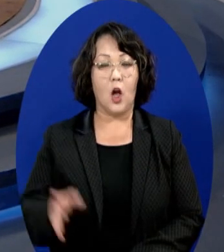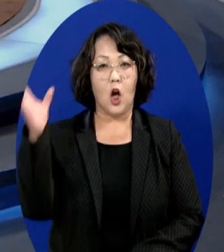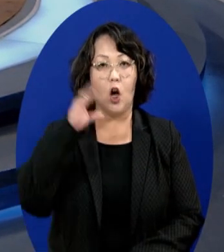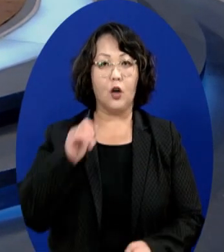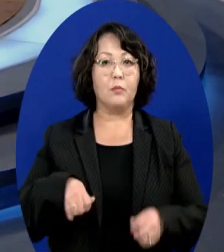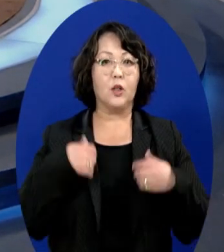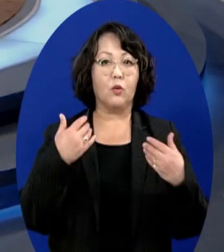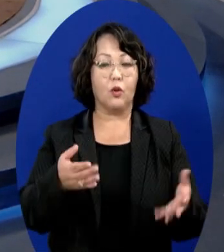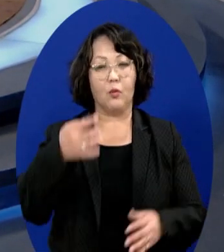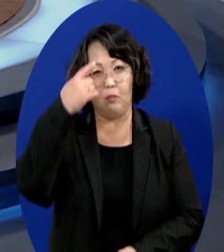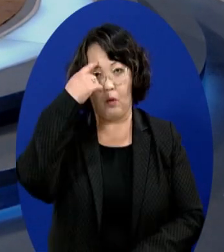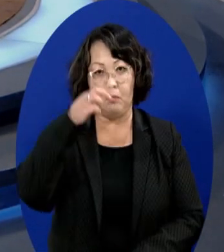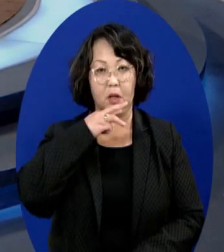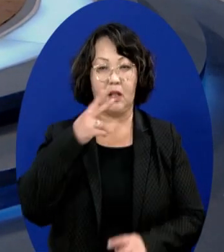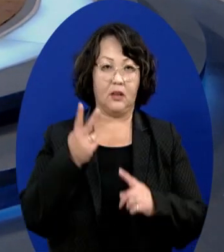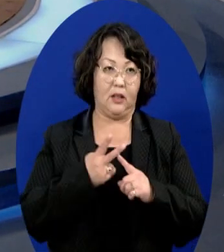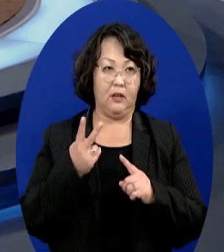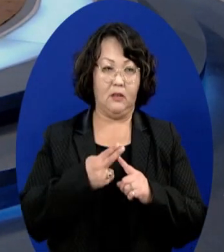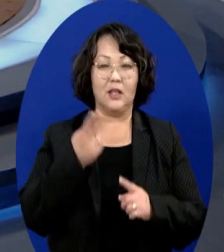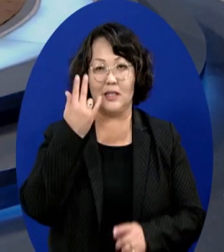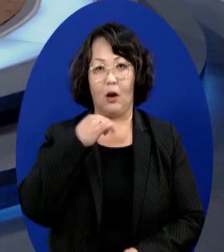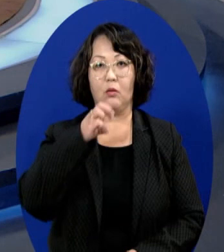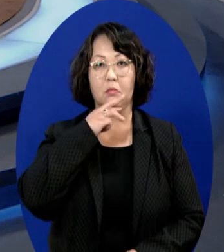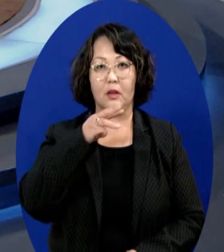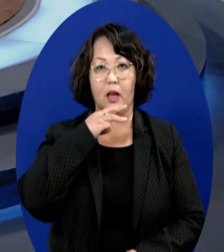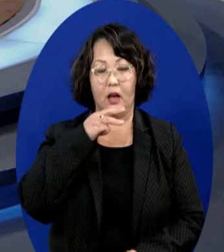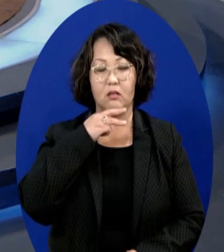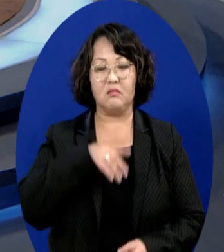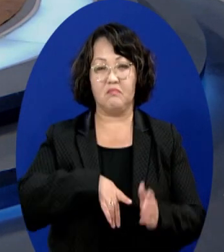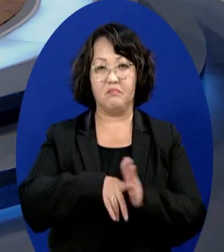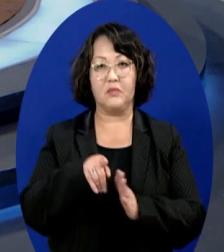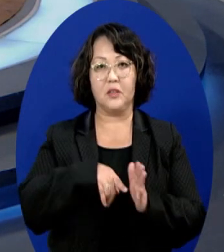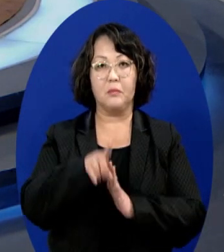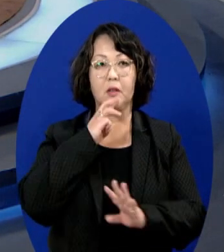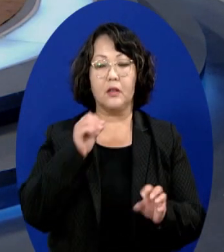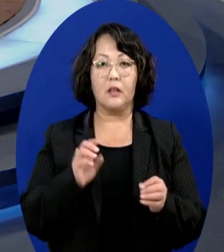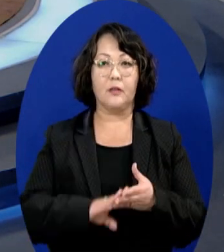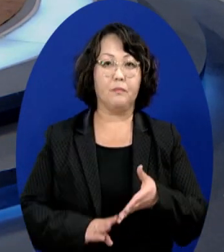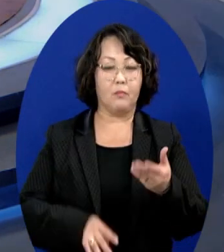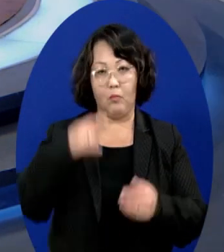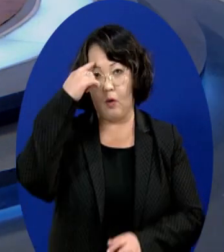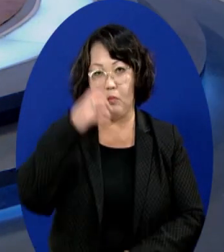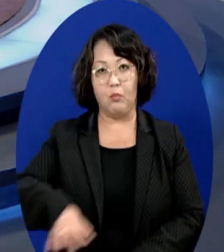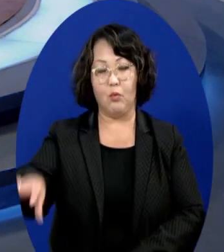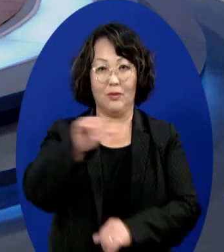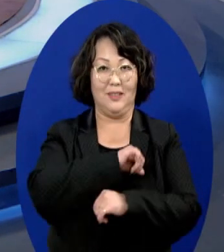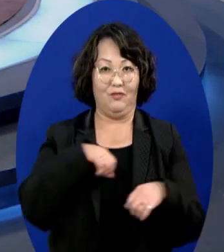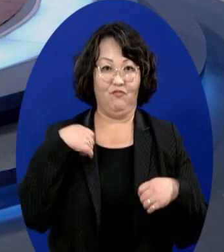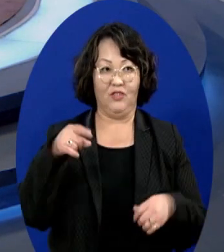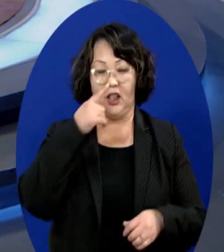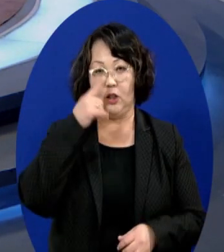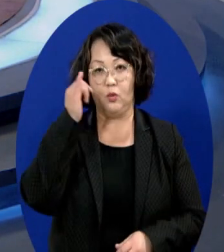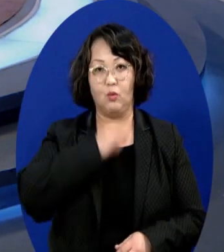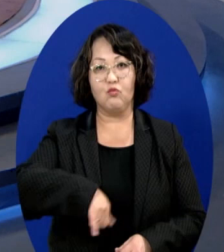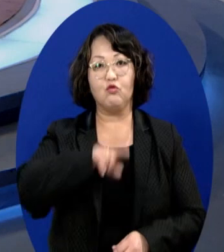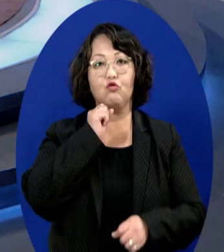Урам дэргийн үзэгчдээ Монголын мэдээллийн цагийн мэдээллийн хөтөлбөрийн бүрүү гаргийн дугаараа эхэлж байна. Эхний мэдээ танилцуулъя. За Монголын ард түмнээс бүгд найрамд хятад улсад бэлгэлсэн